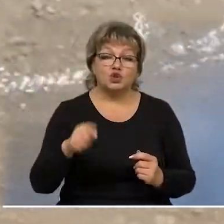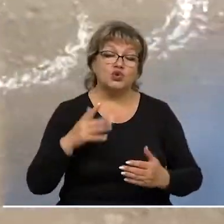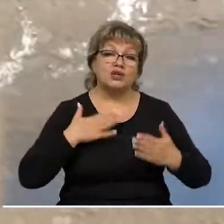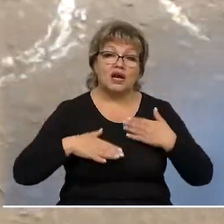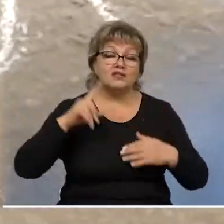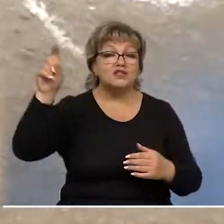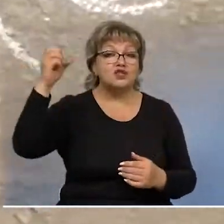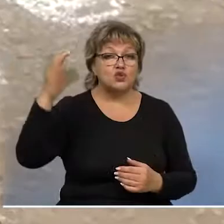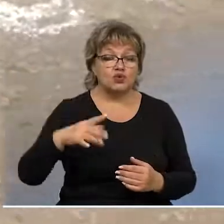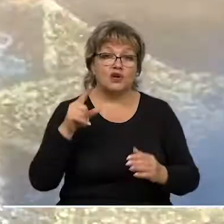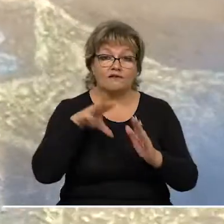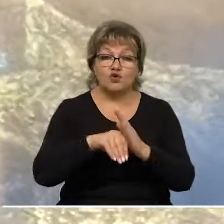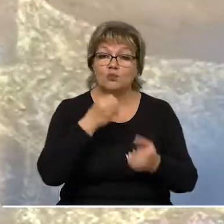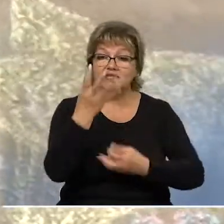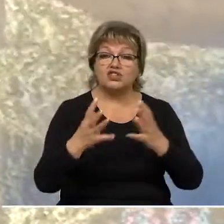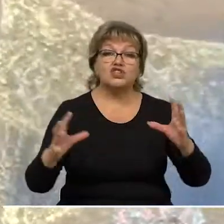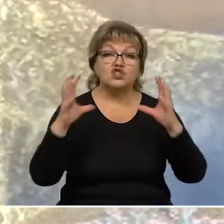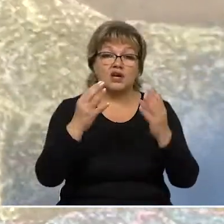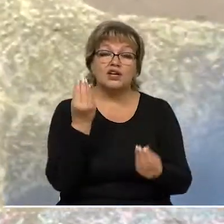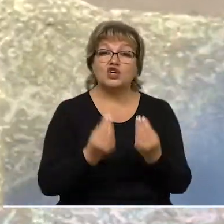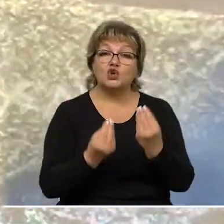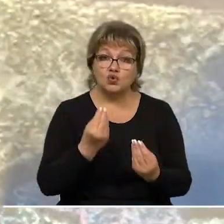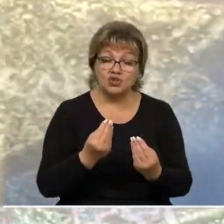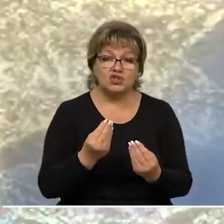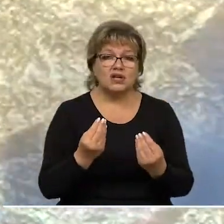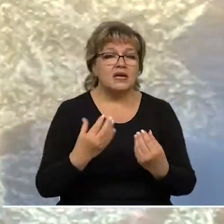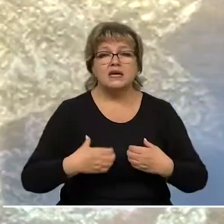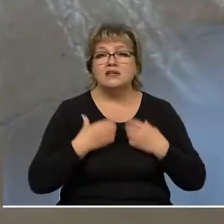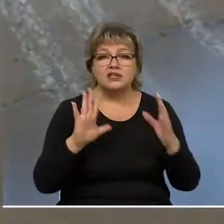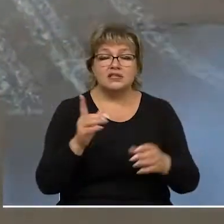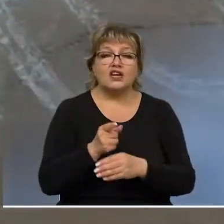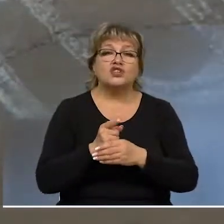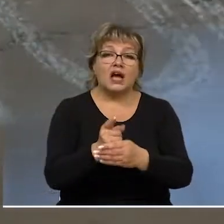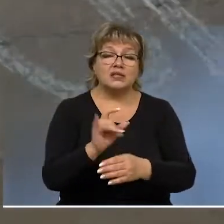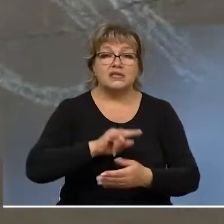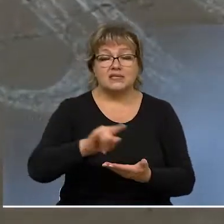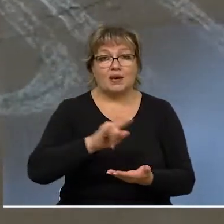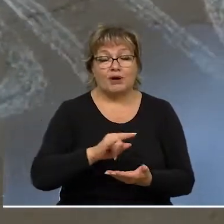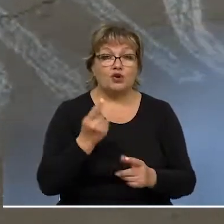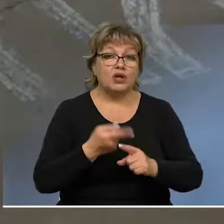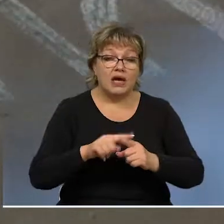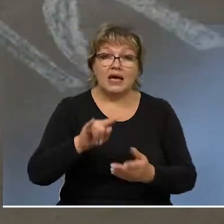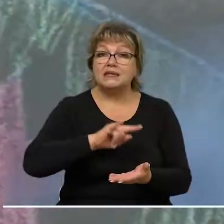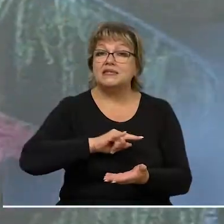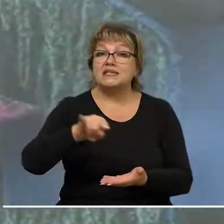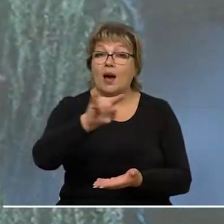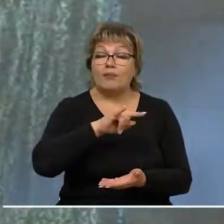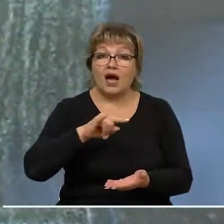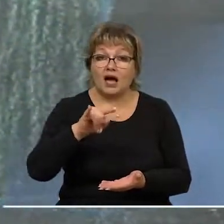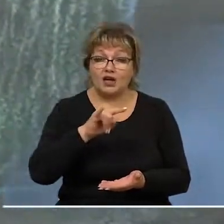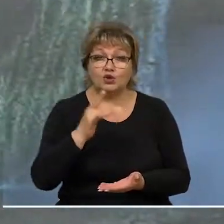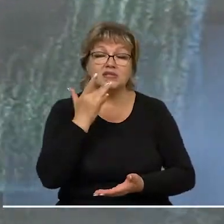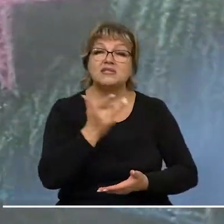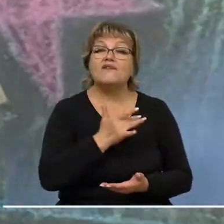он тоже радостный и солнечный в нем цветы шары игрушечные совсем не страшные танки и самолеты этот